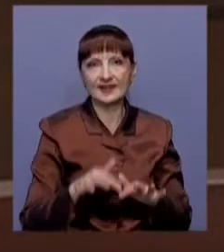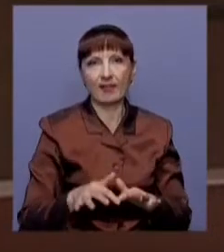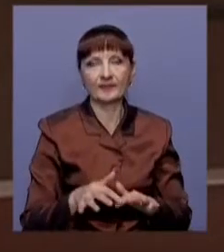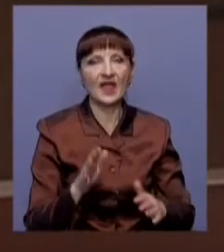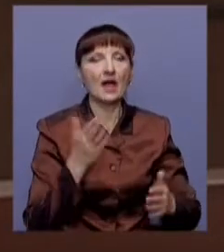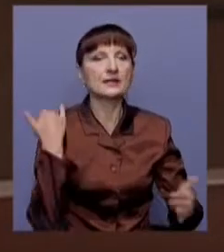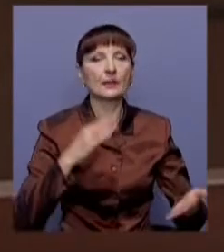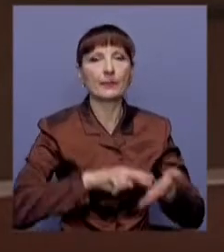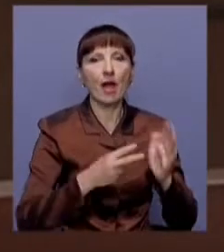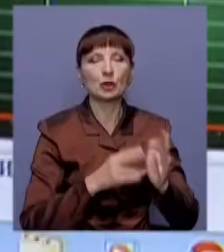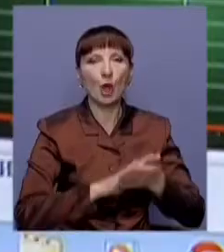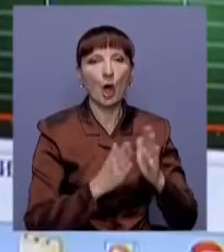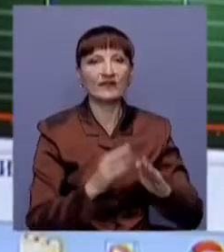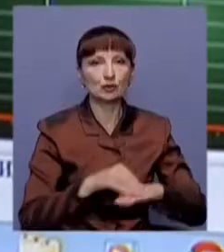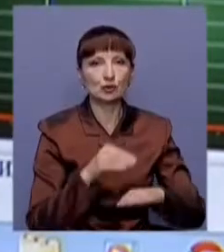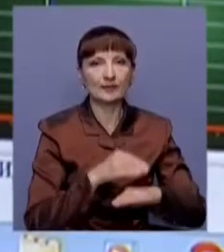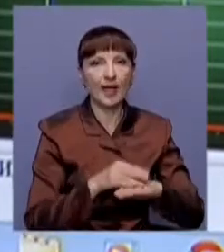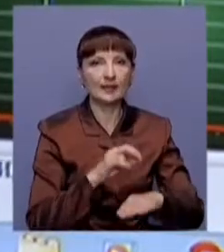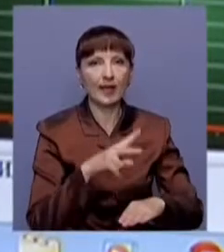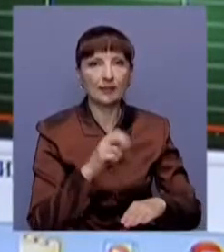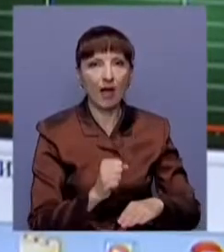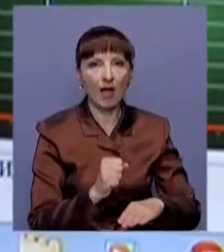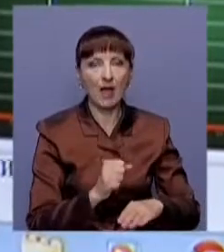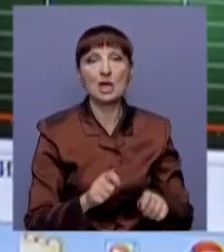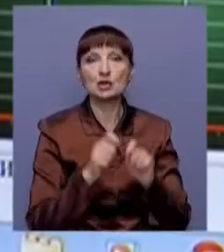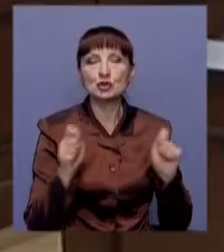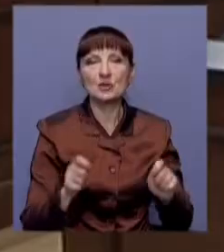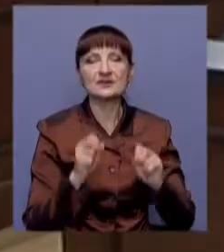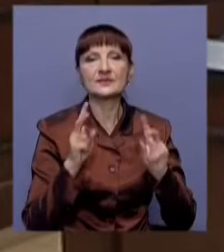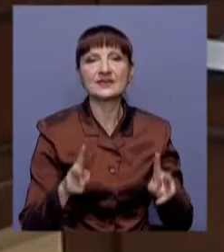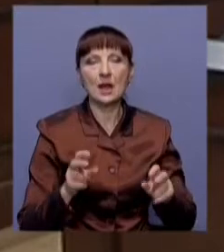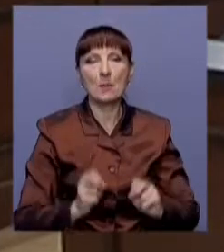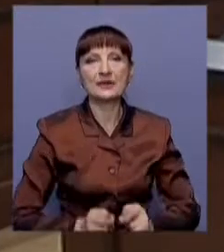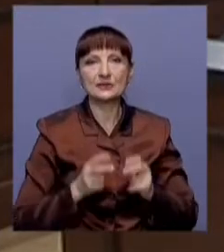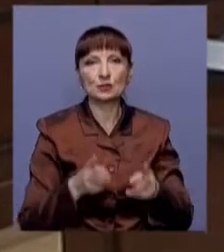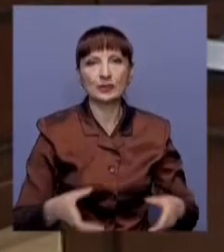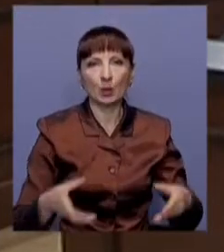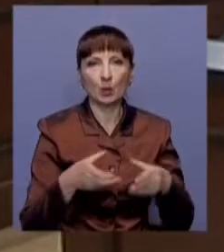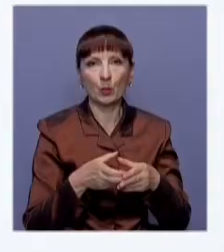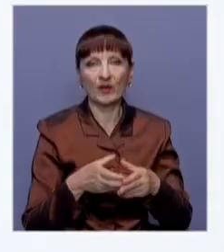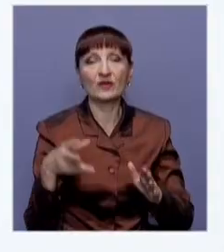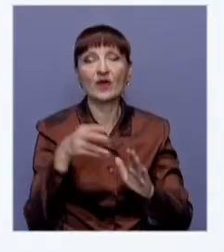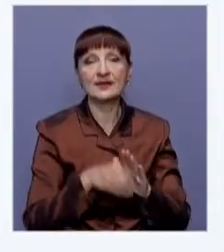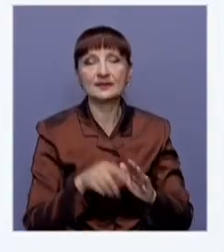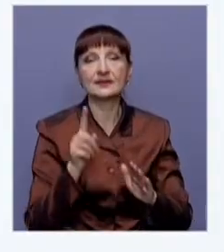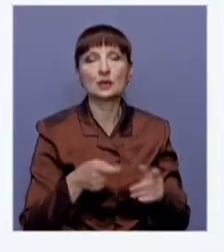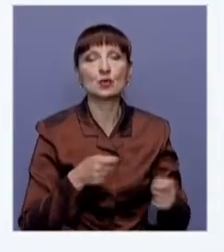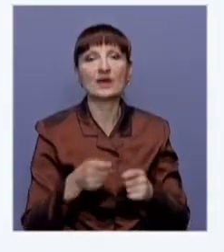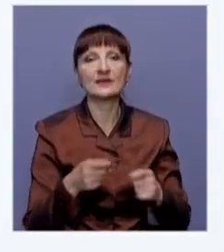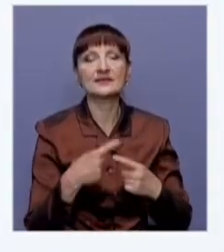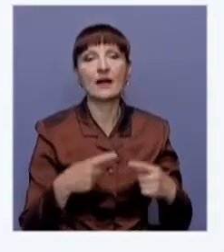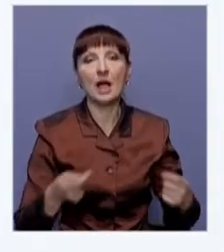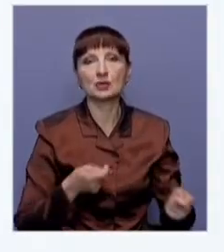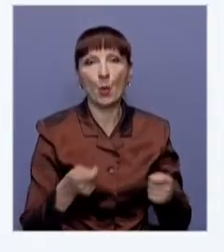предварительный сговор с супругой лейла и храпунова я и создал организованную преступную группу в нее входили также руководители разных